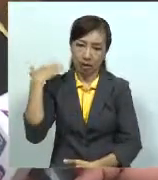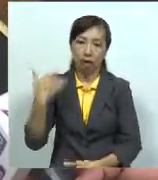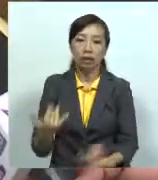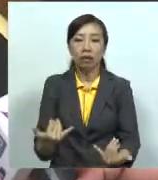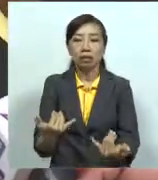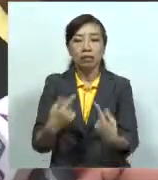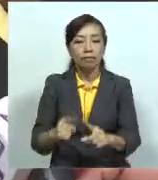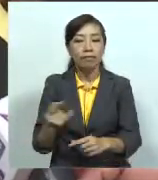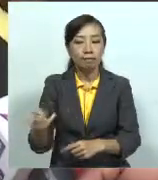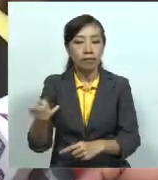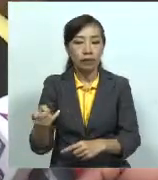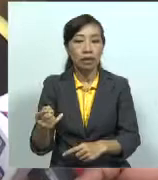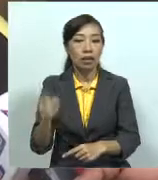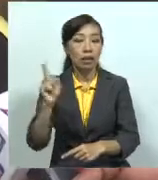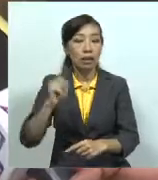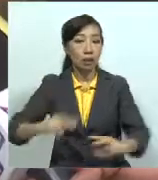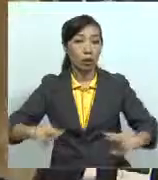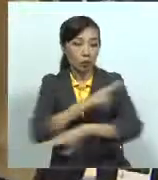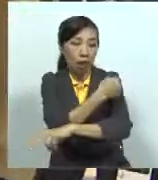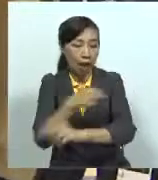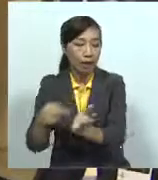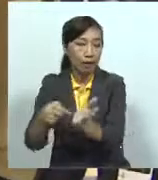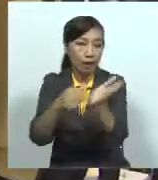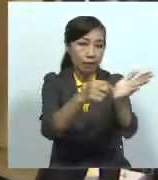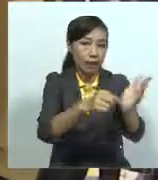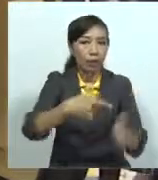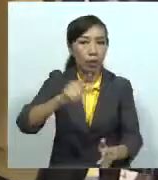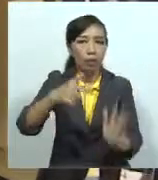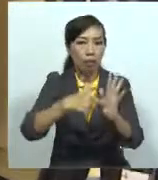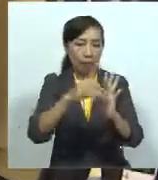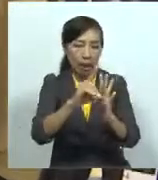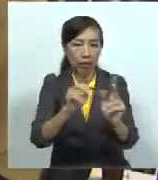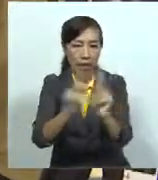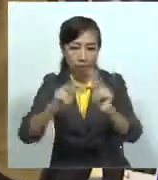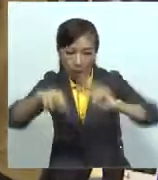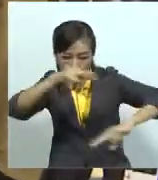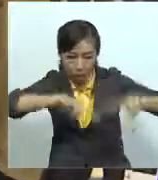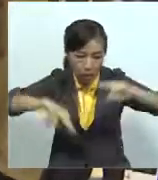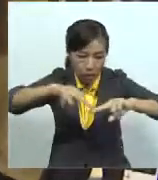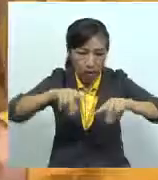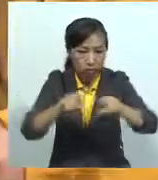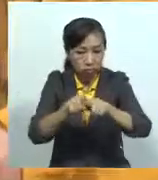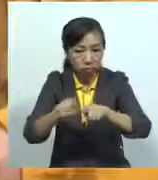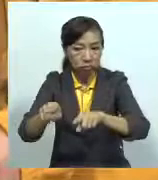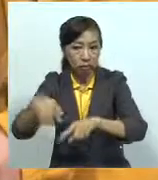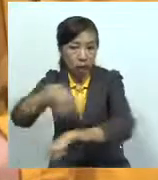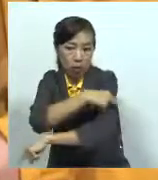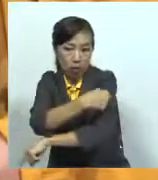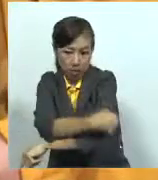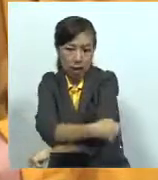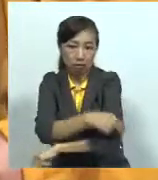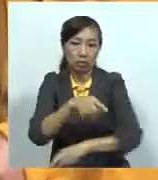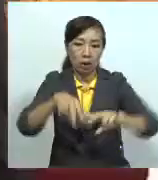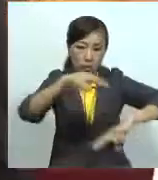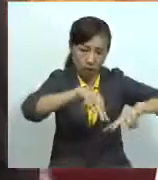นำเรื่องเสนอปลัดกระทรวงแล้วก็ตั้งคณะกรรมการหาข้อเท็จจริงเพื่อความเป็นธรรมทั้ง2ฝ่ายทั้งผู้รับผลกระทบและผู้ให้บริ